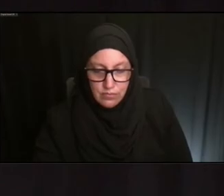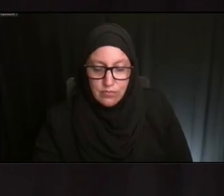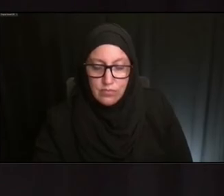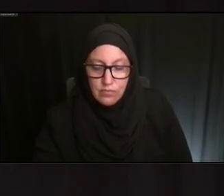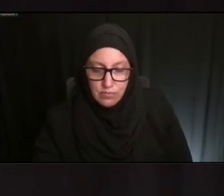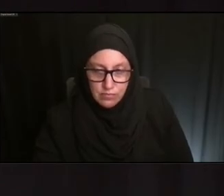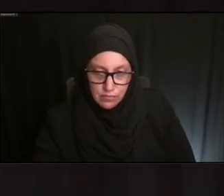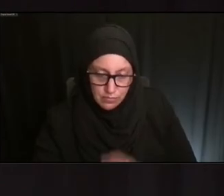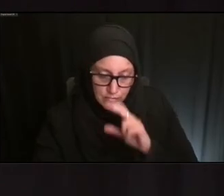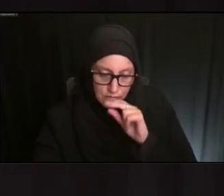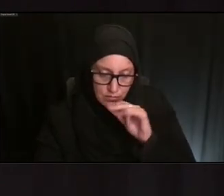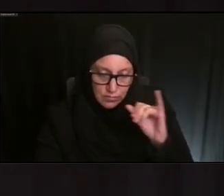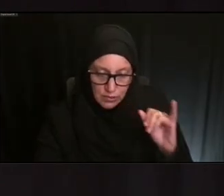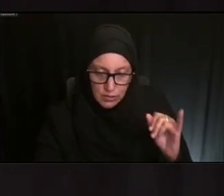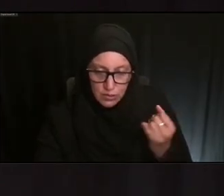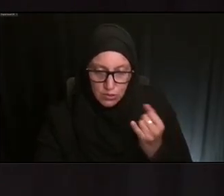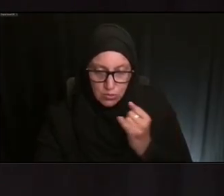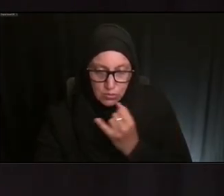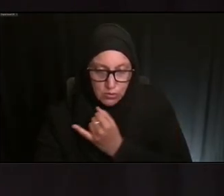عليه